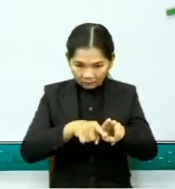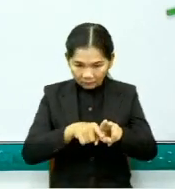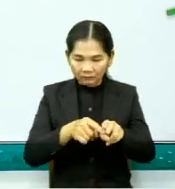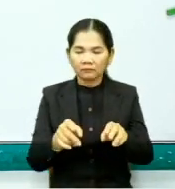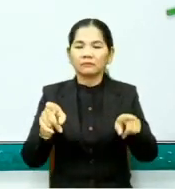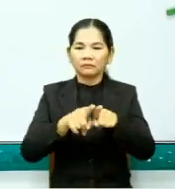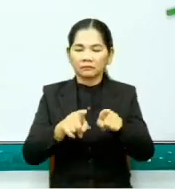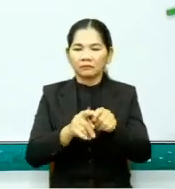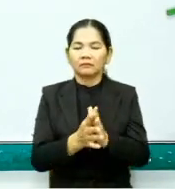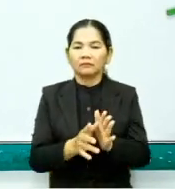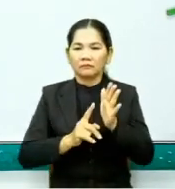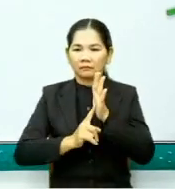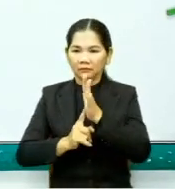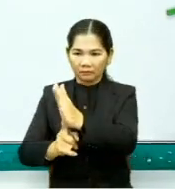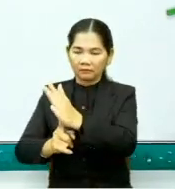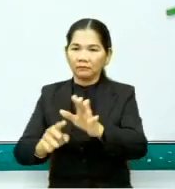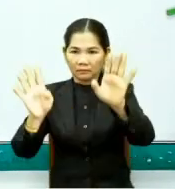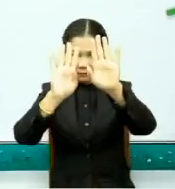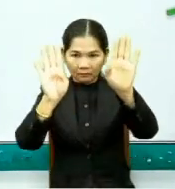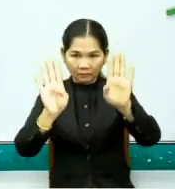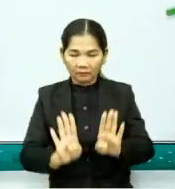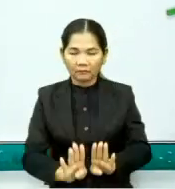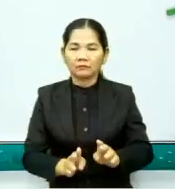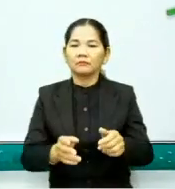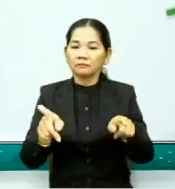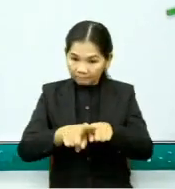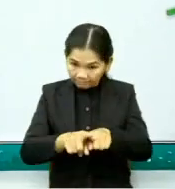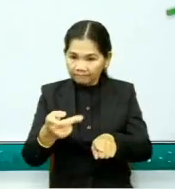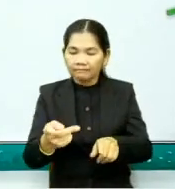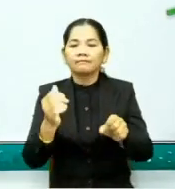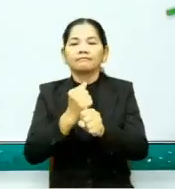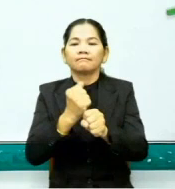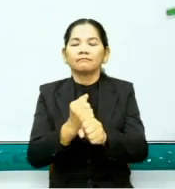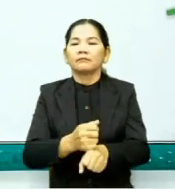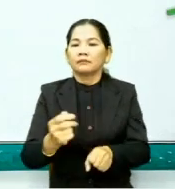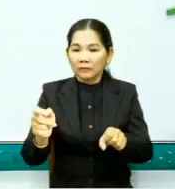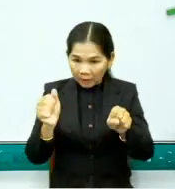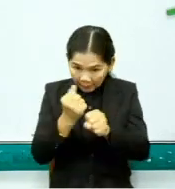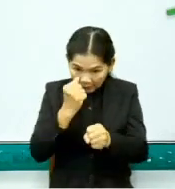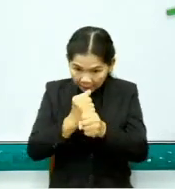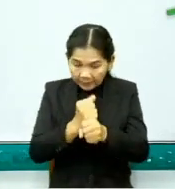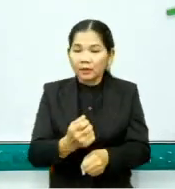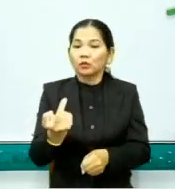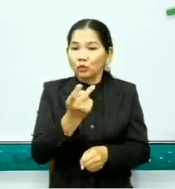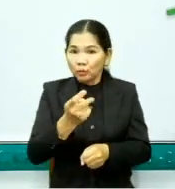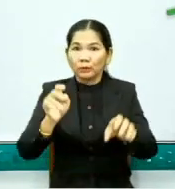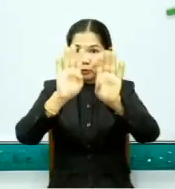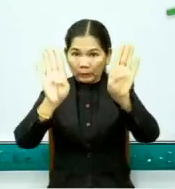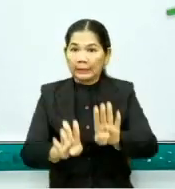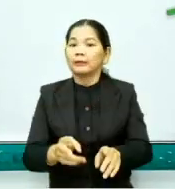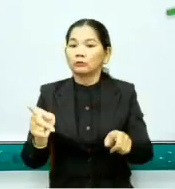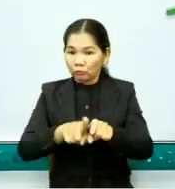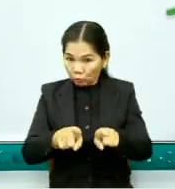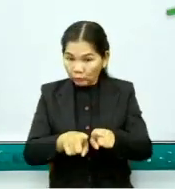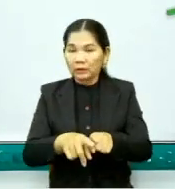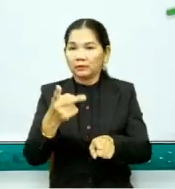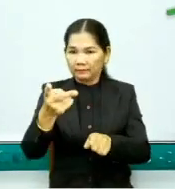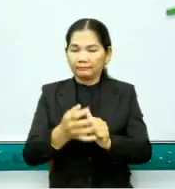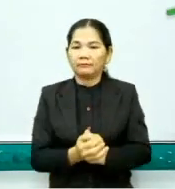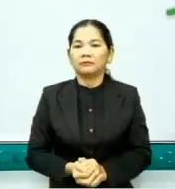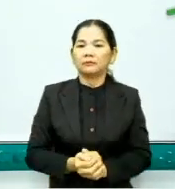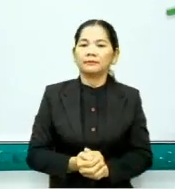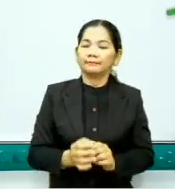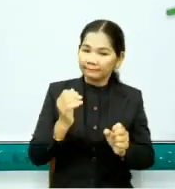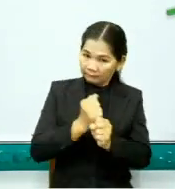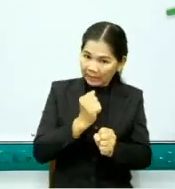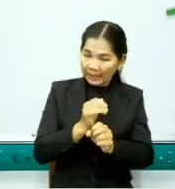cha đôi nè cứ cu bằng hai nè lực đặc hiền là con cha chẳng nè cứ sừng khâm chưa chẹt há con tiền ác khné cha bất chịu bàn